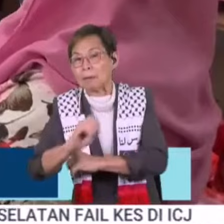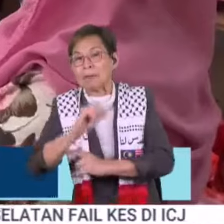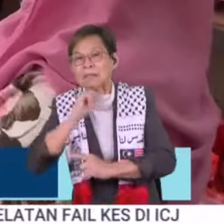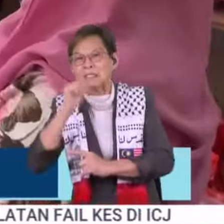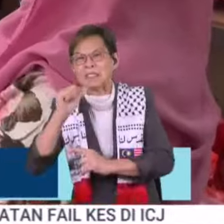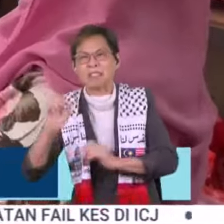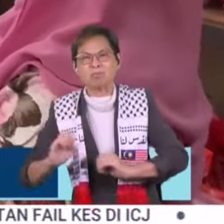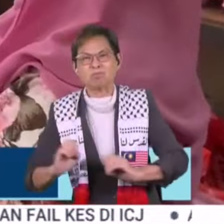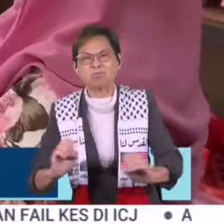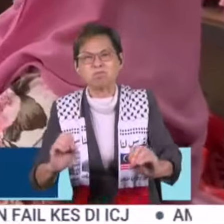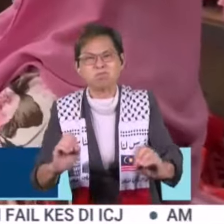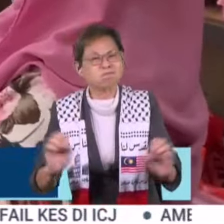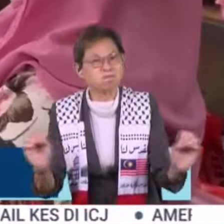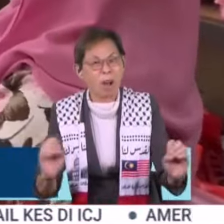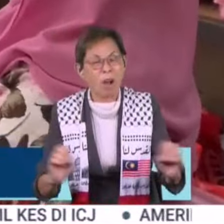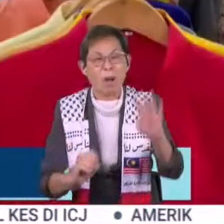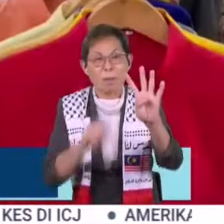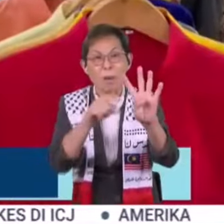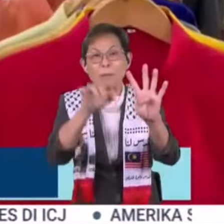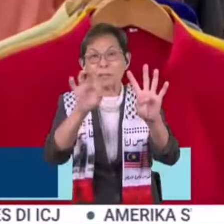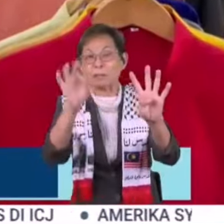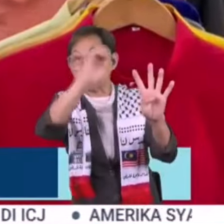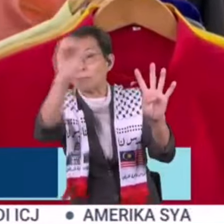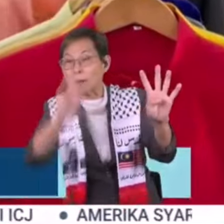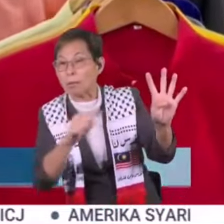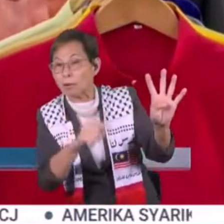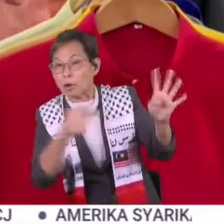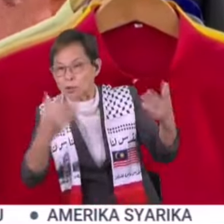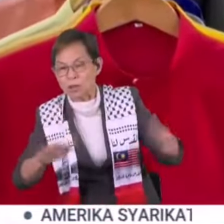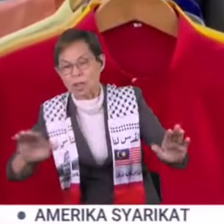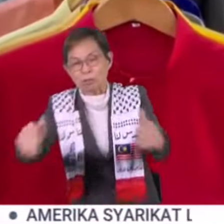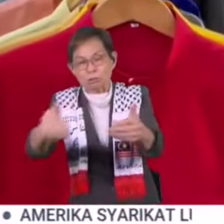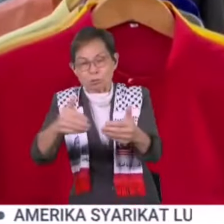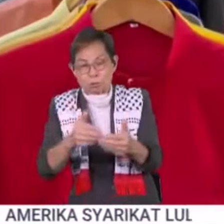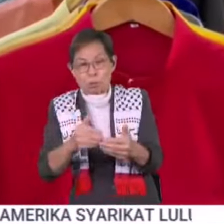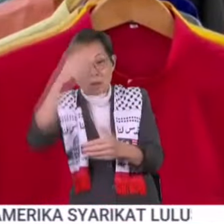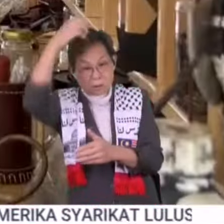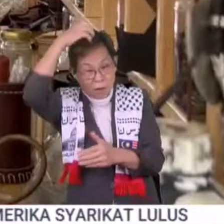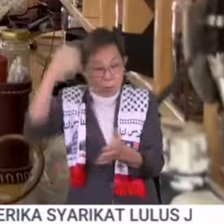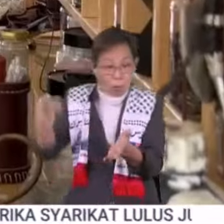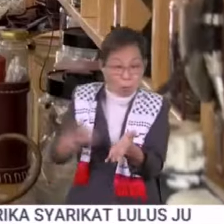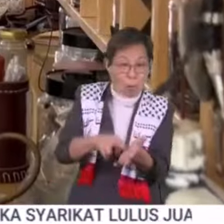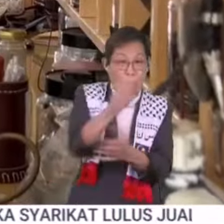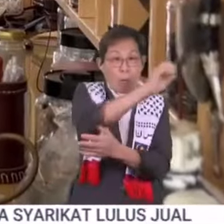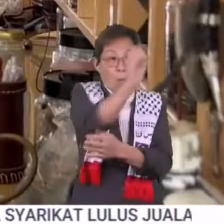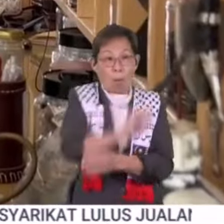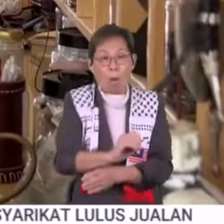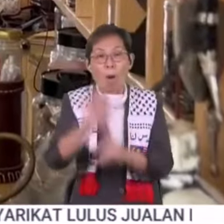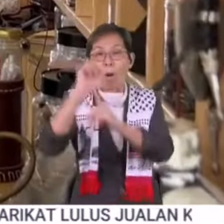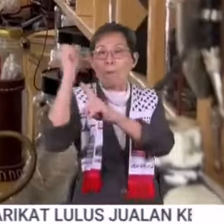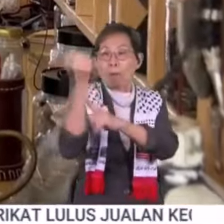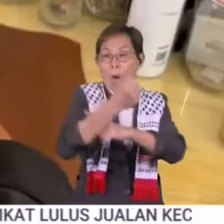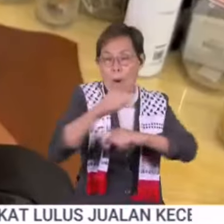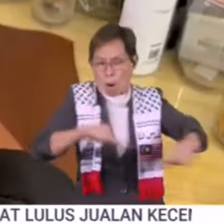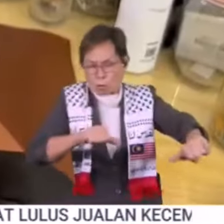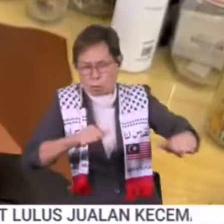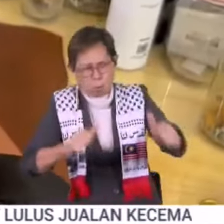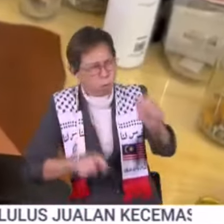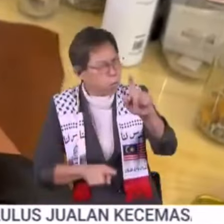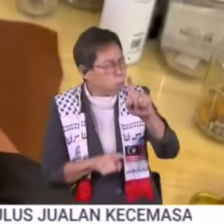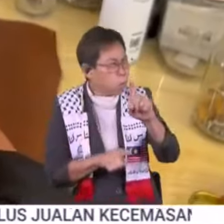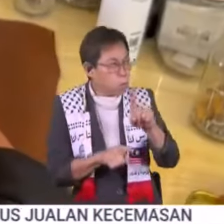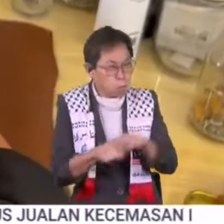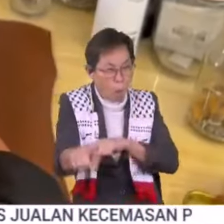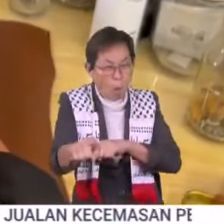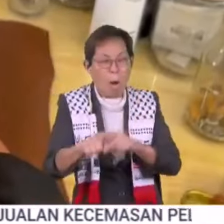tidak beroperasi, manakala 4.9% telah ditutup. Selangor merekodkan peratusan pertumbuhan aktif tertinggi